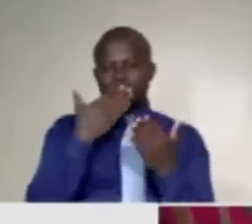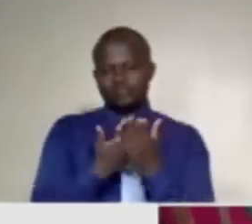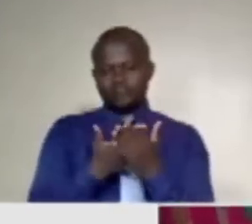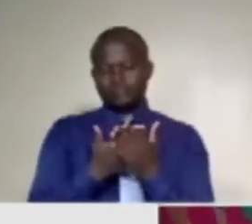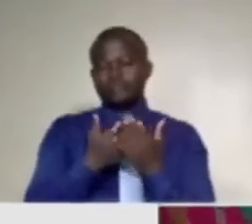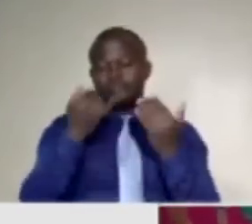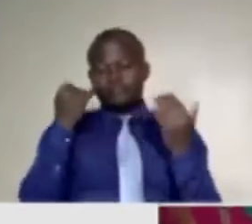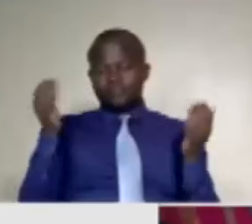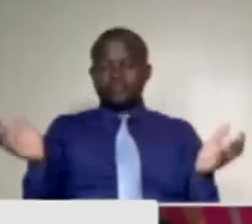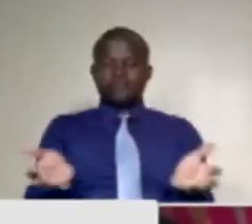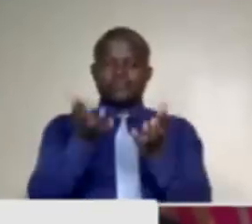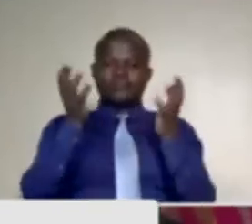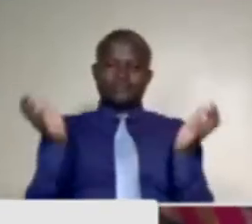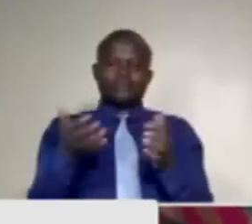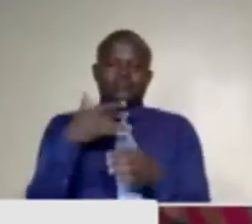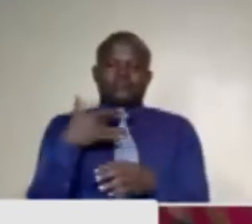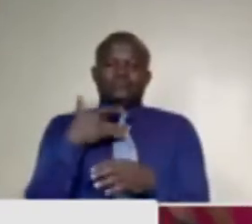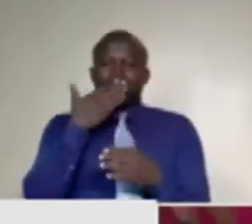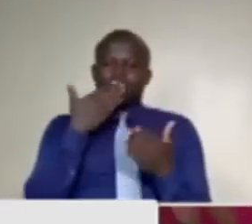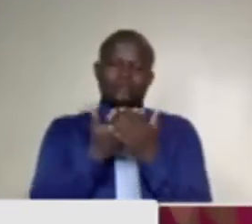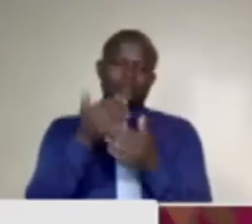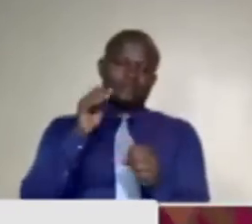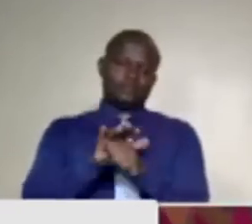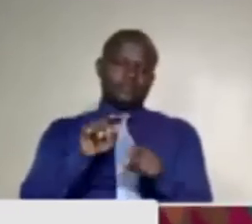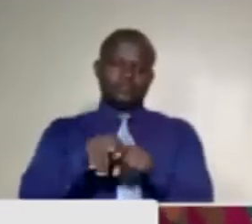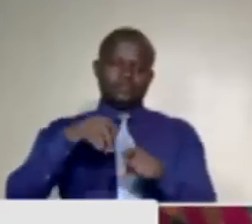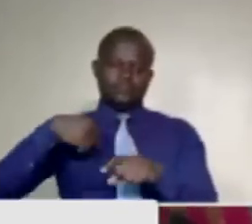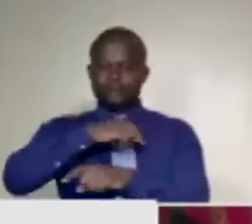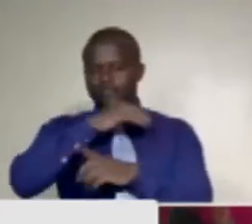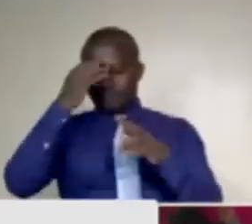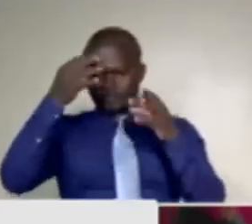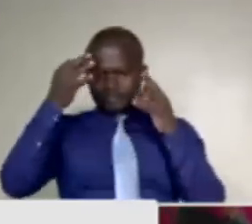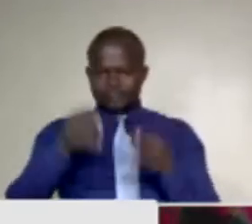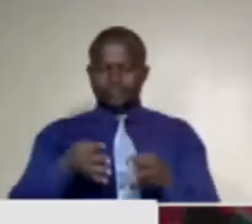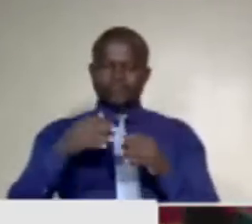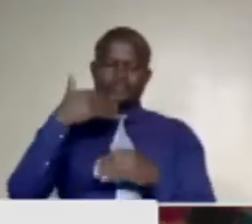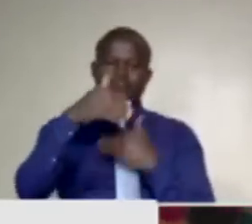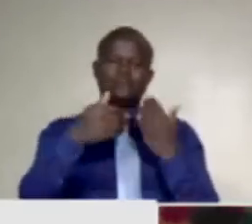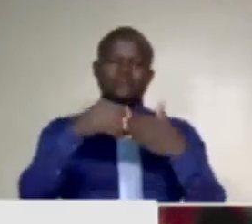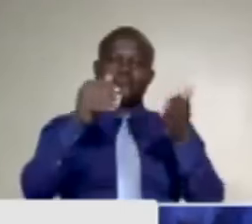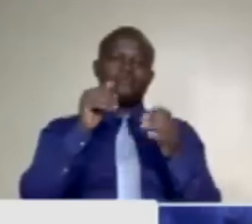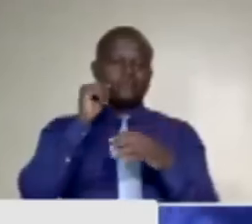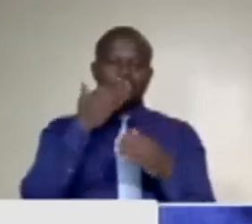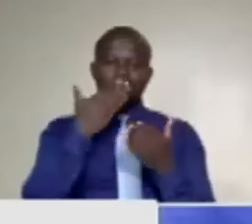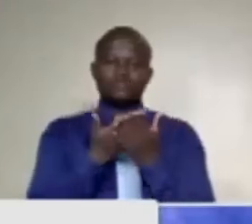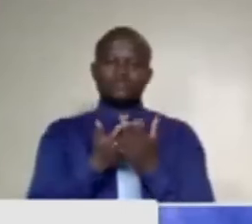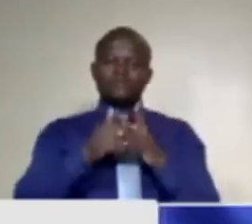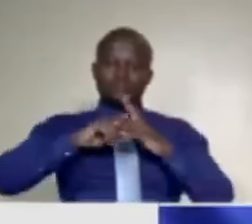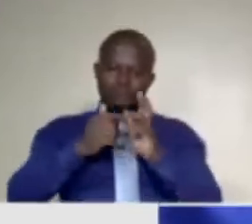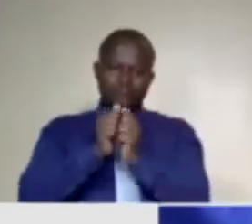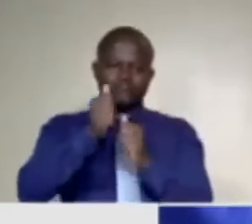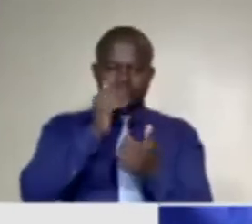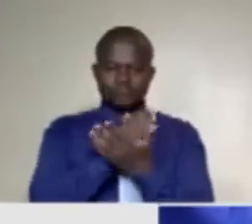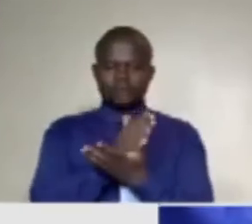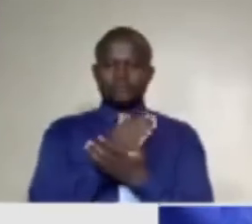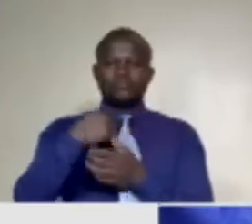Heza bayidukanguriye numva ni nziza nanjye mfata icyemezo cyo kujya ntanga Ejo Heza. Twatangiranye nayo mbese